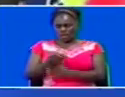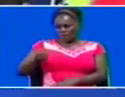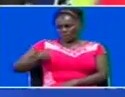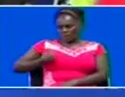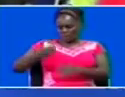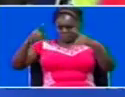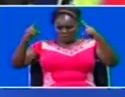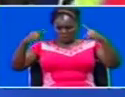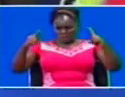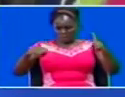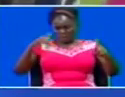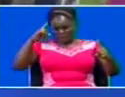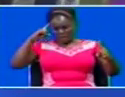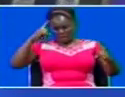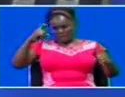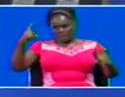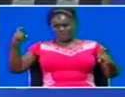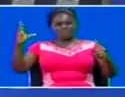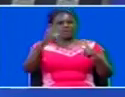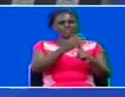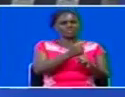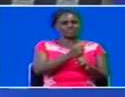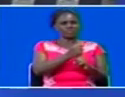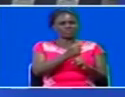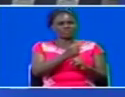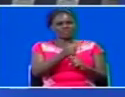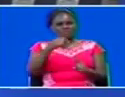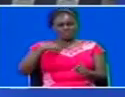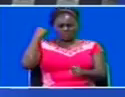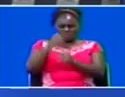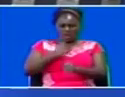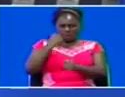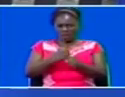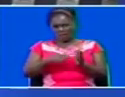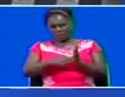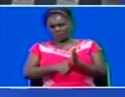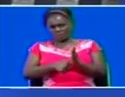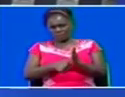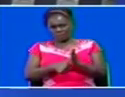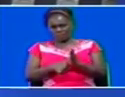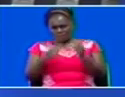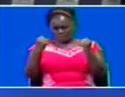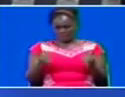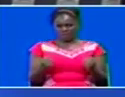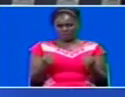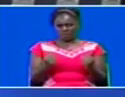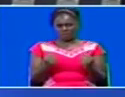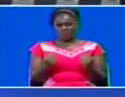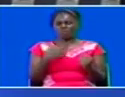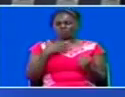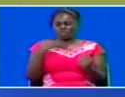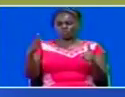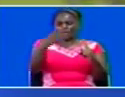anafanikiwa katika kutimiza ndoto zake. Na nitaendelea kufanya bidii zaidi ya vile niko, nitafanya bidii kabisa na nitafika penye